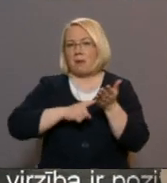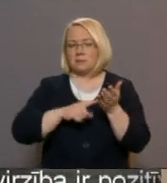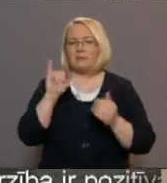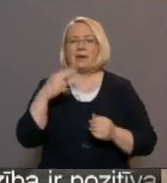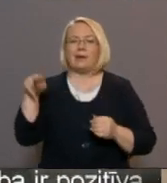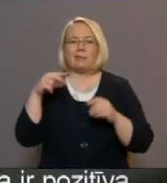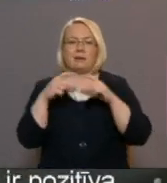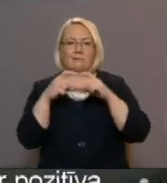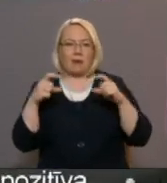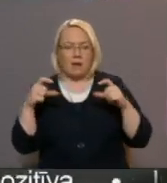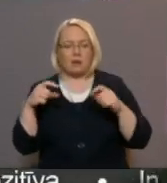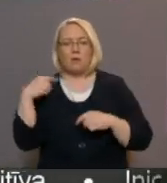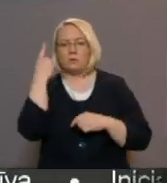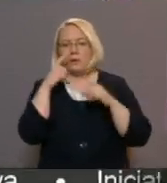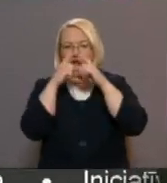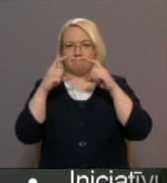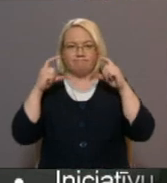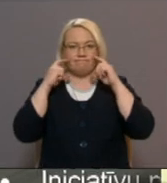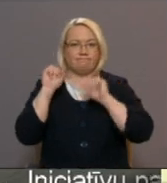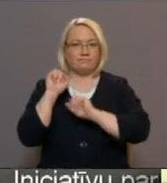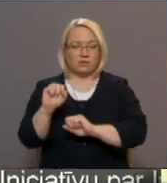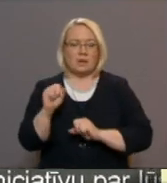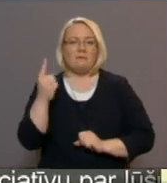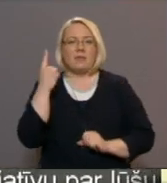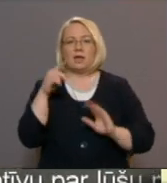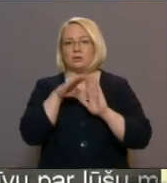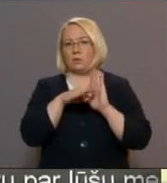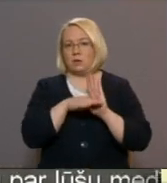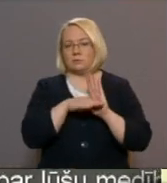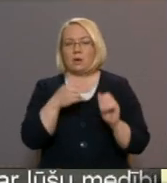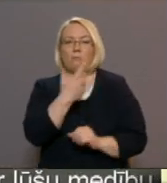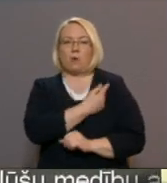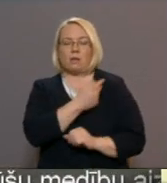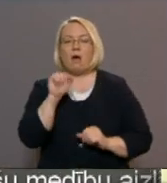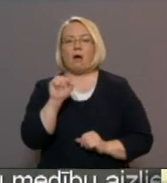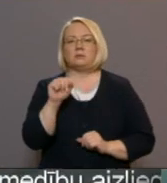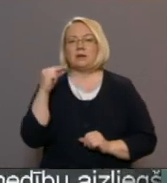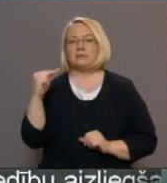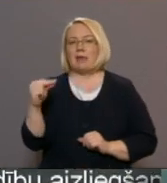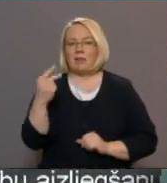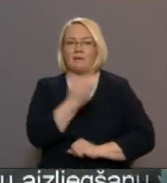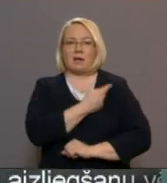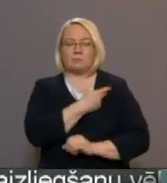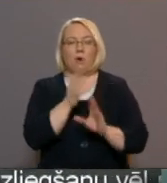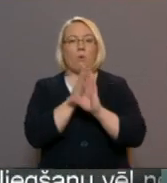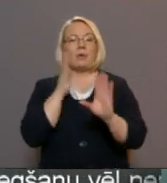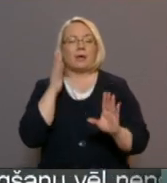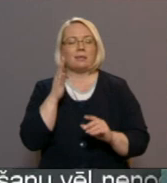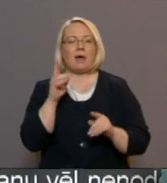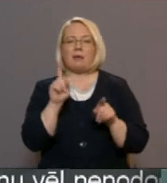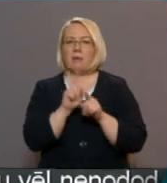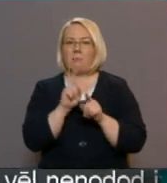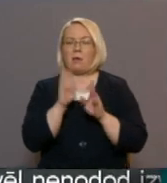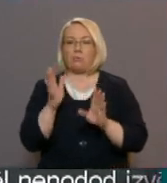identifikācijas karte un sejas aizsargmaska. Vienīgais nosacījums – potēs ar AstraZeneca vakcīnām un rindā priekšroka